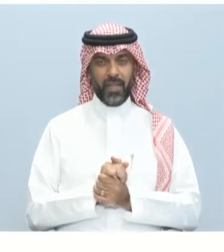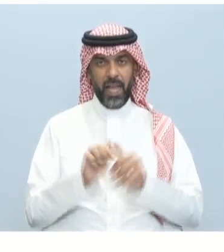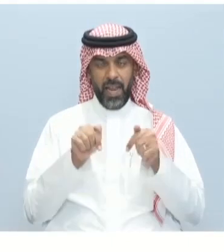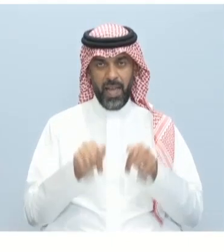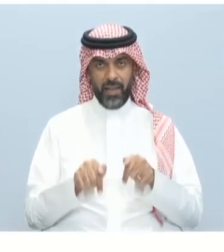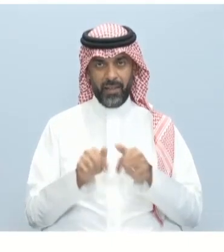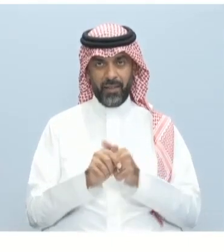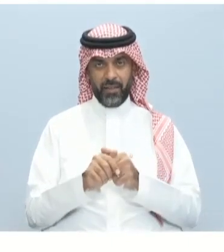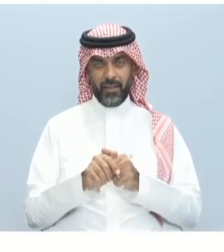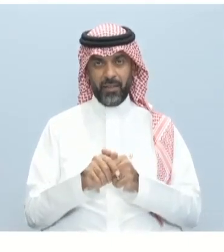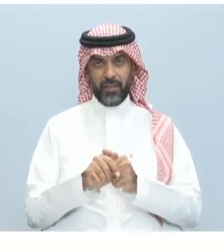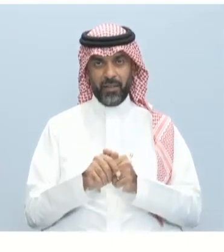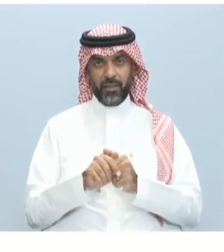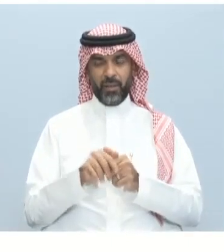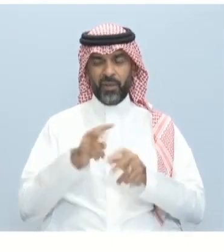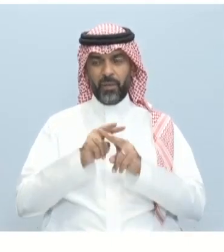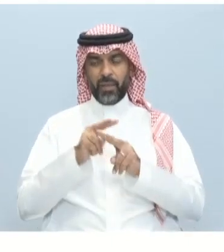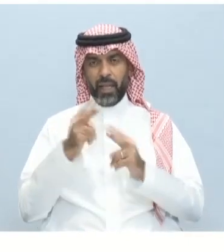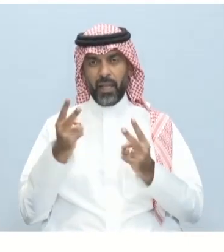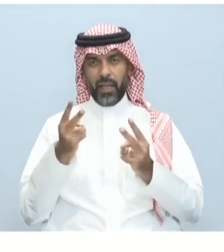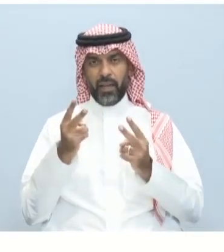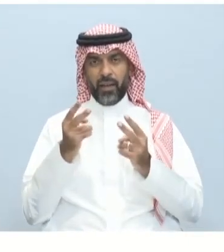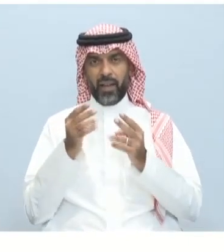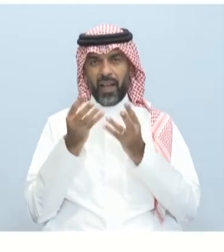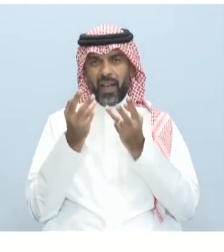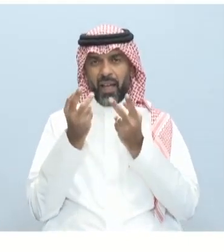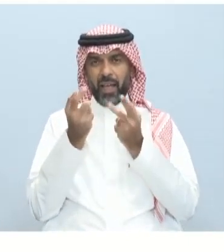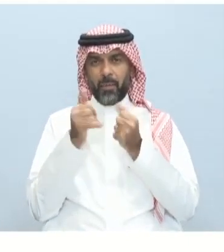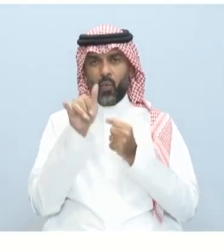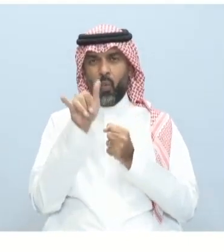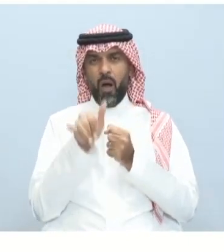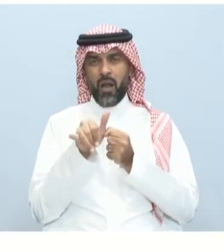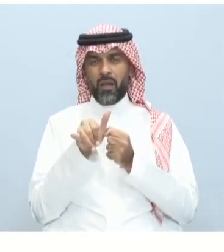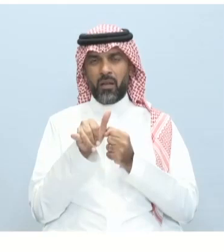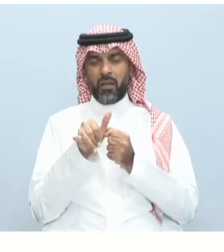الآن سنقوم بتغيير قيمة الواي